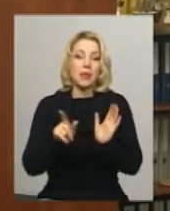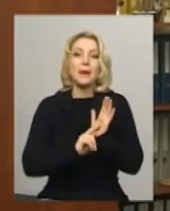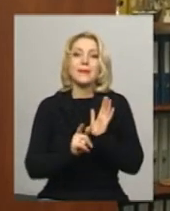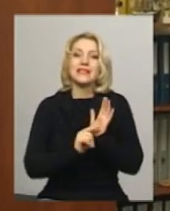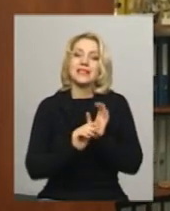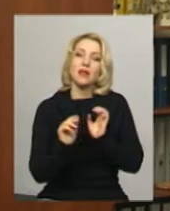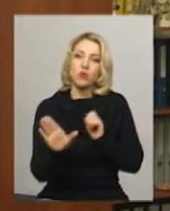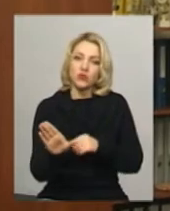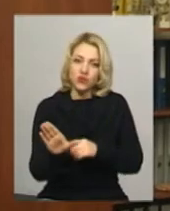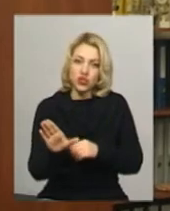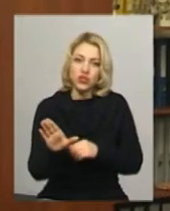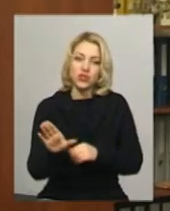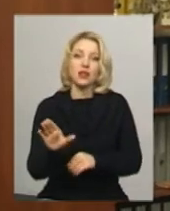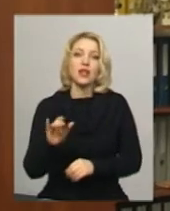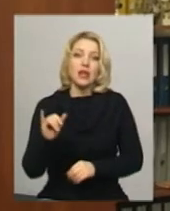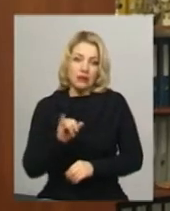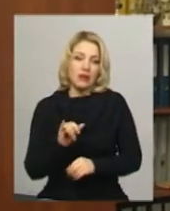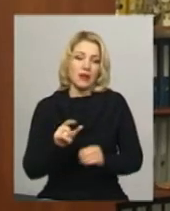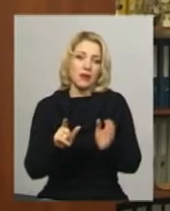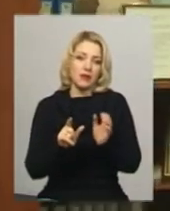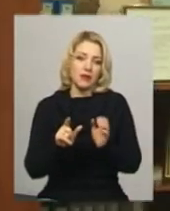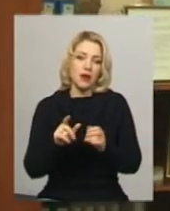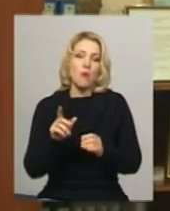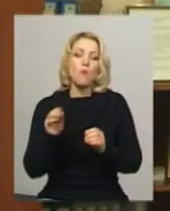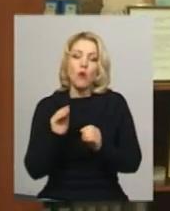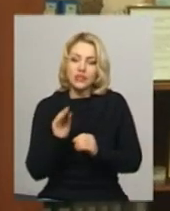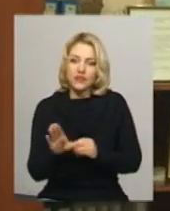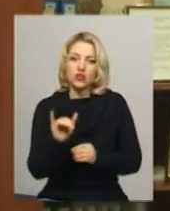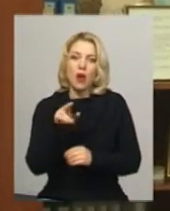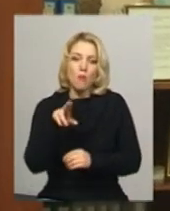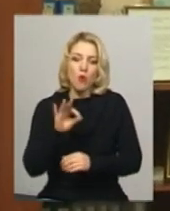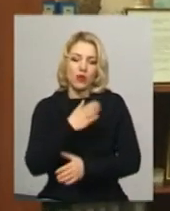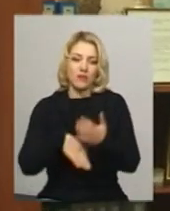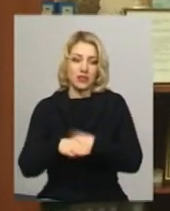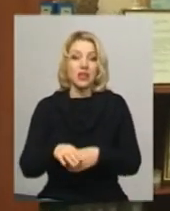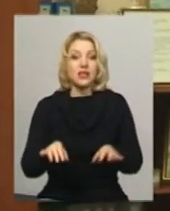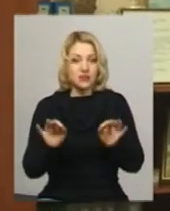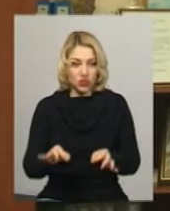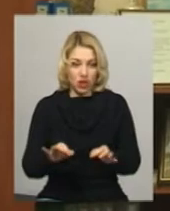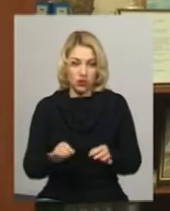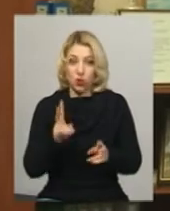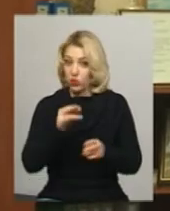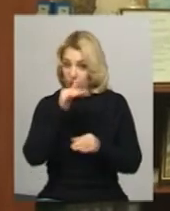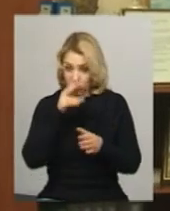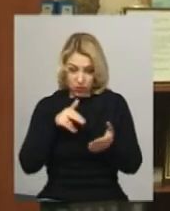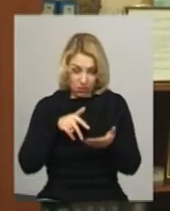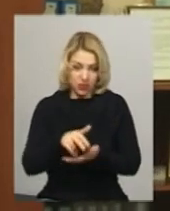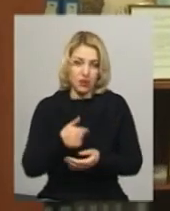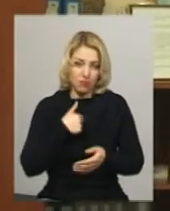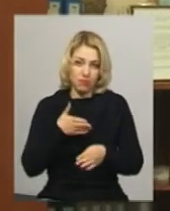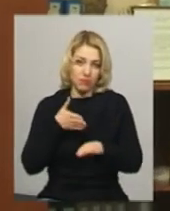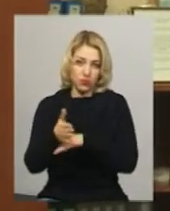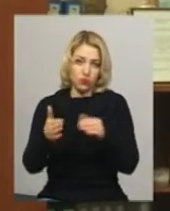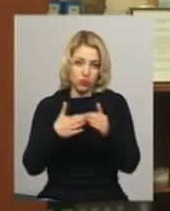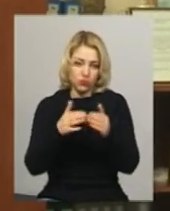пенсійного посвідчення і посвідчення по інвалідності. Ну, звичайно, той, хто не може прийти, ми вийдемо на дім